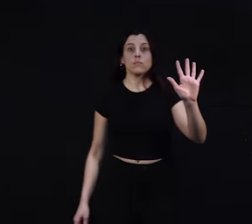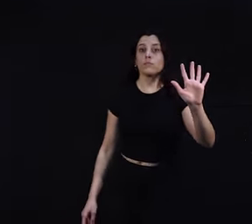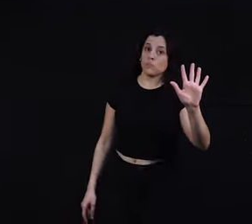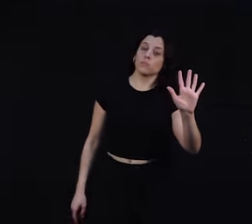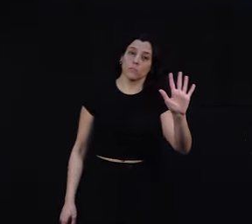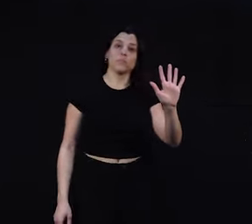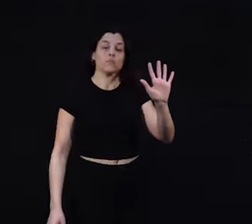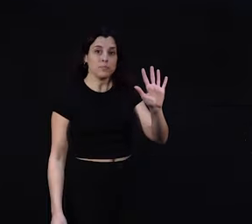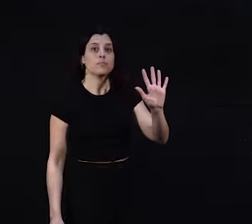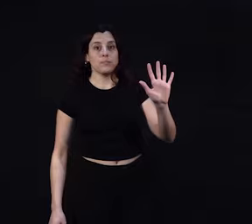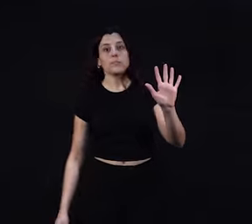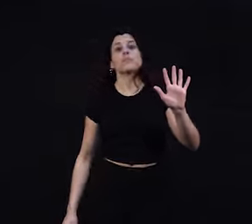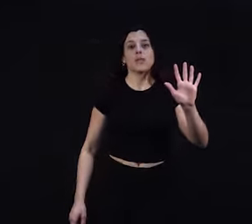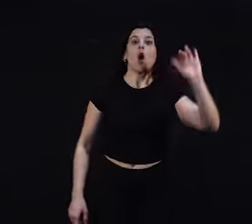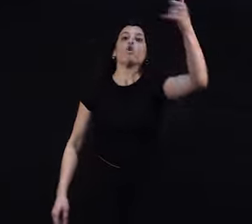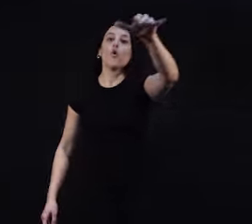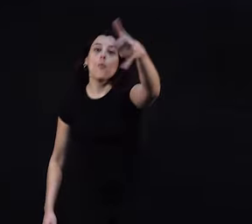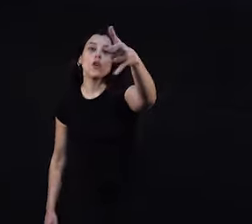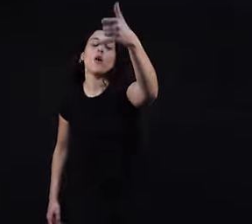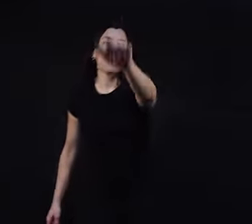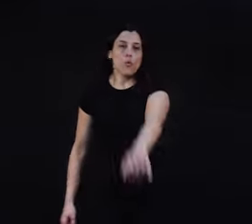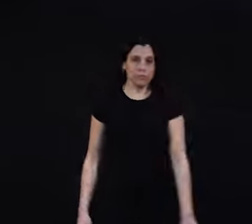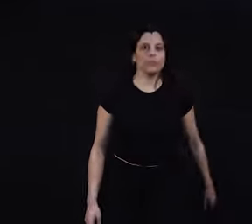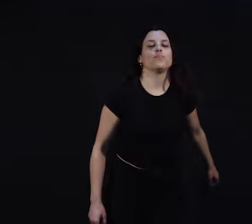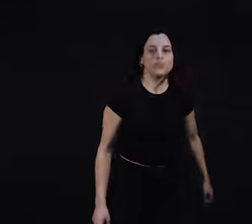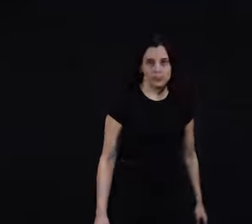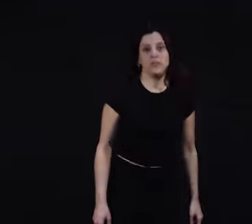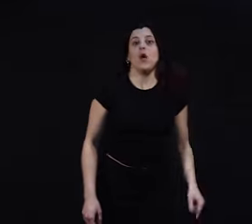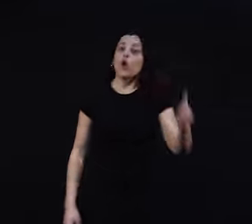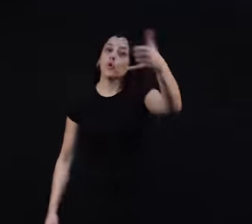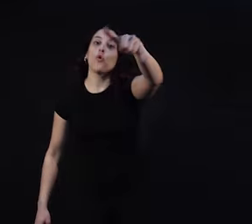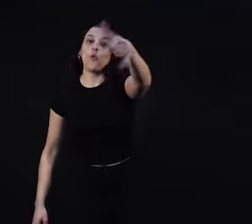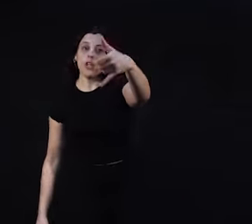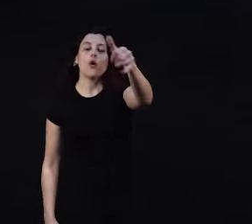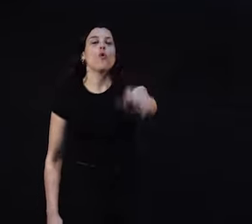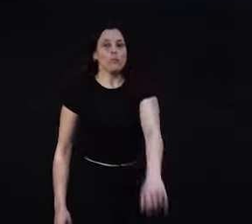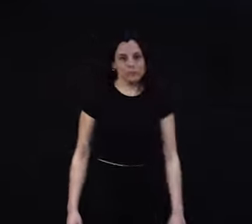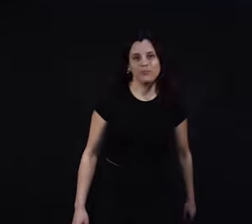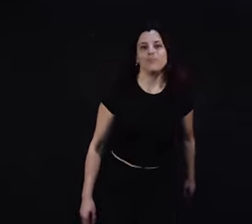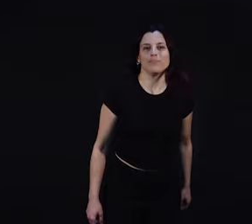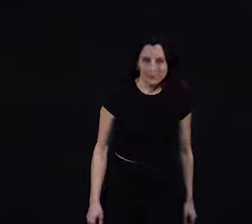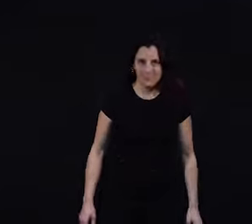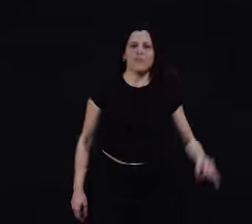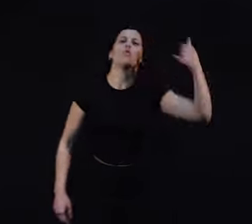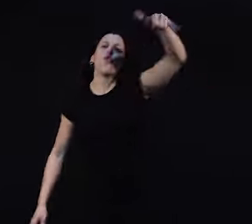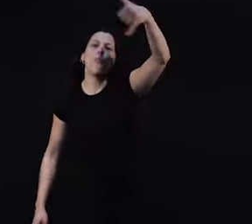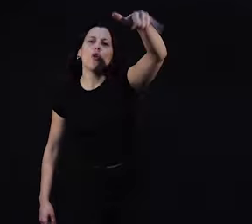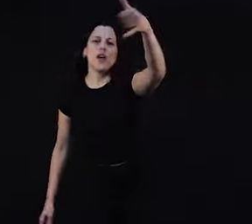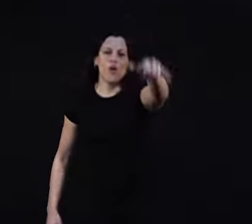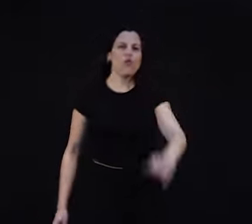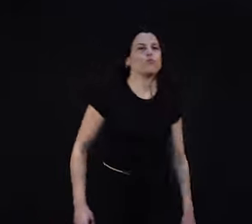s'ha acabat fer mascle, toca fer un opascle. T'ho comunico, t'ho comunico,